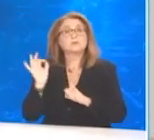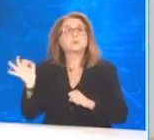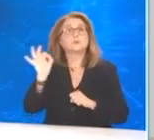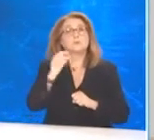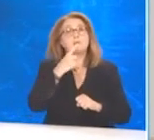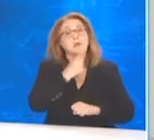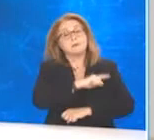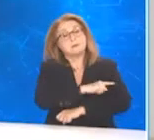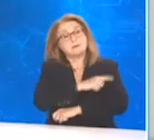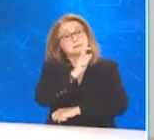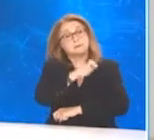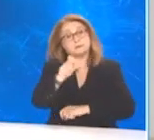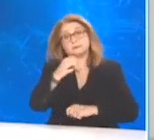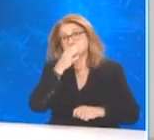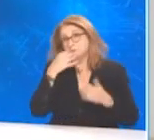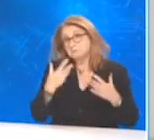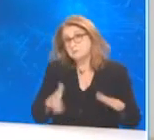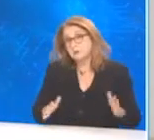Μάλιστα.